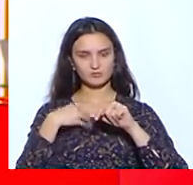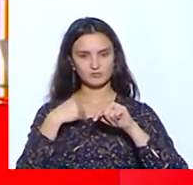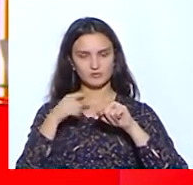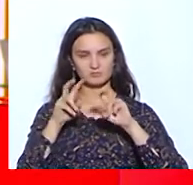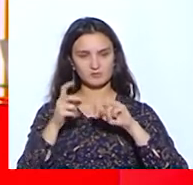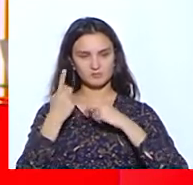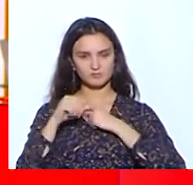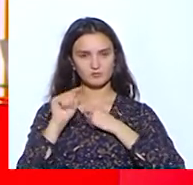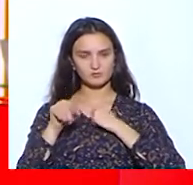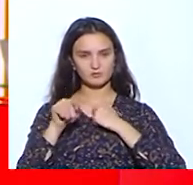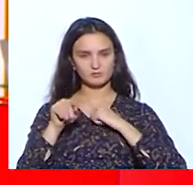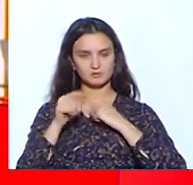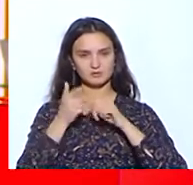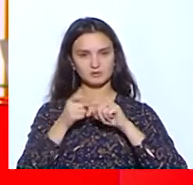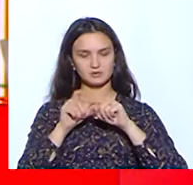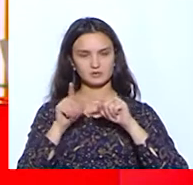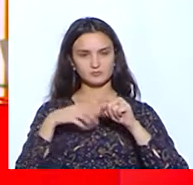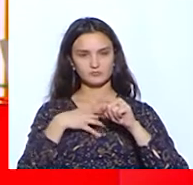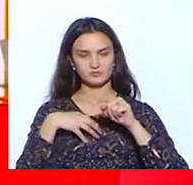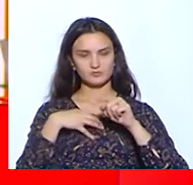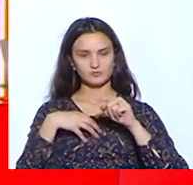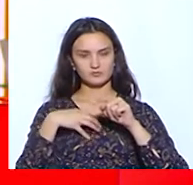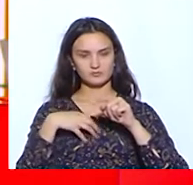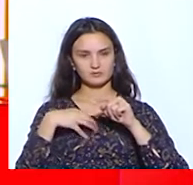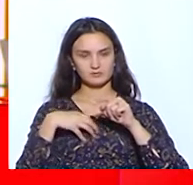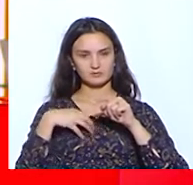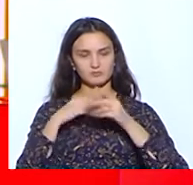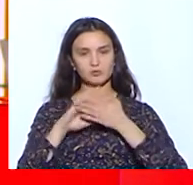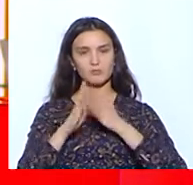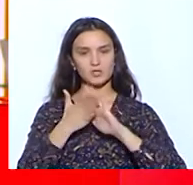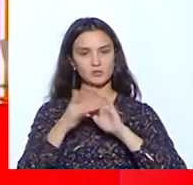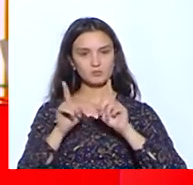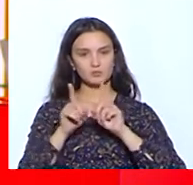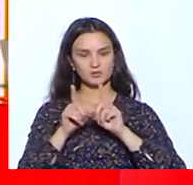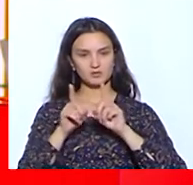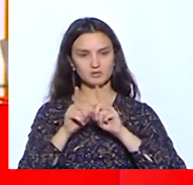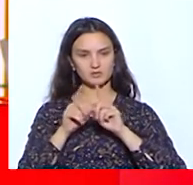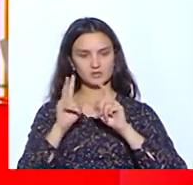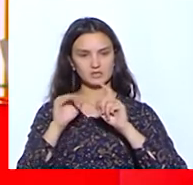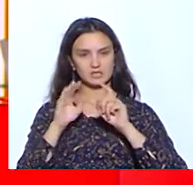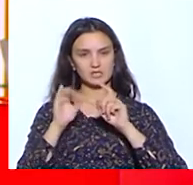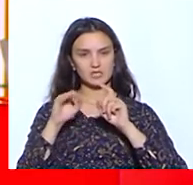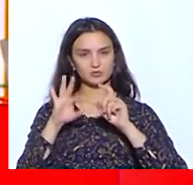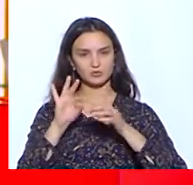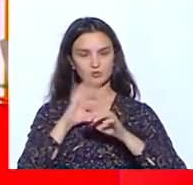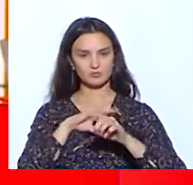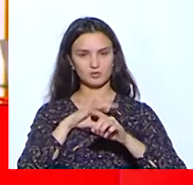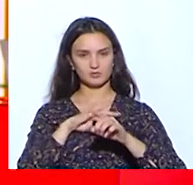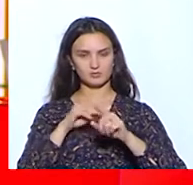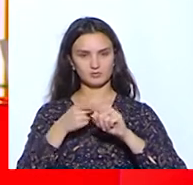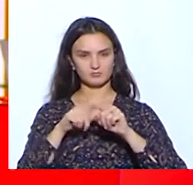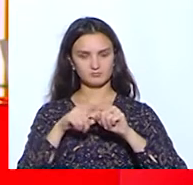ამ თემას ხშირად უბრუნდებით, ძალიან აქტუალურია განურჩევლად მდგომარეობისა, მაგალითად კატოს გამოყენება ყაბზობის